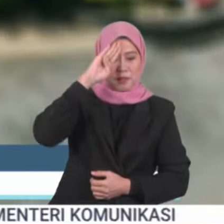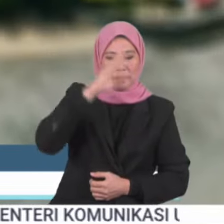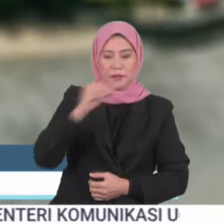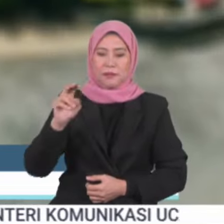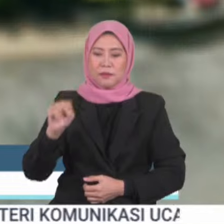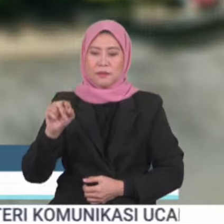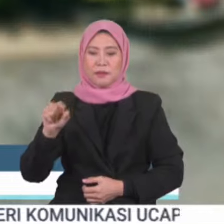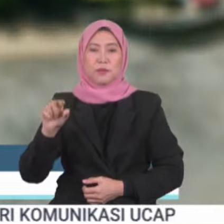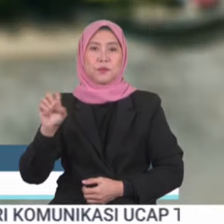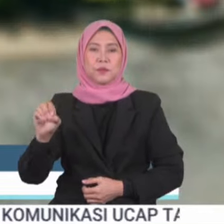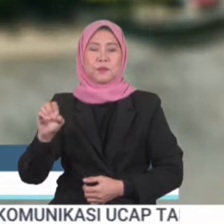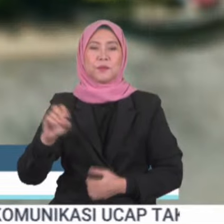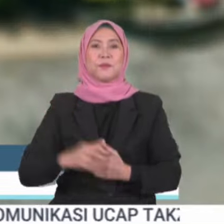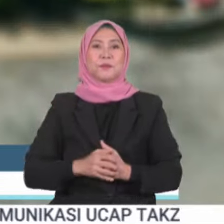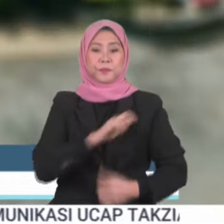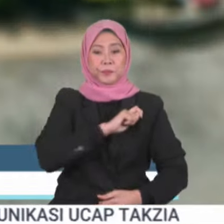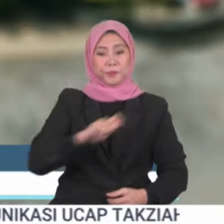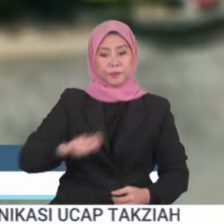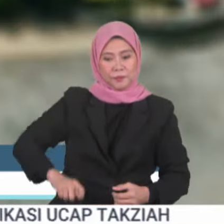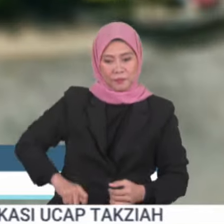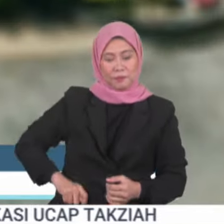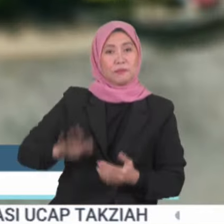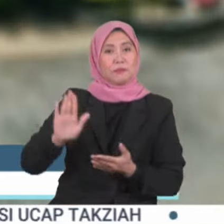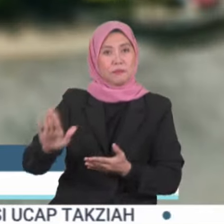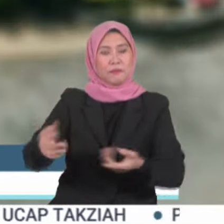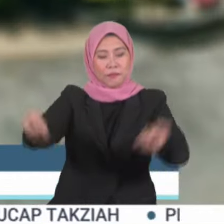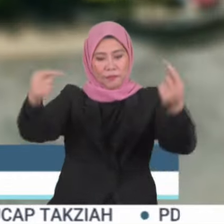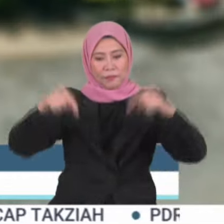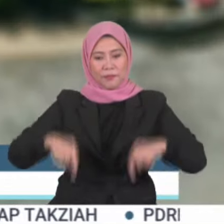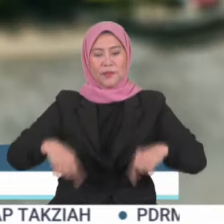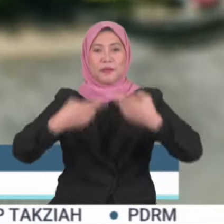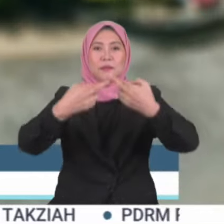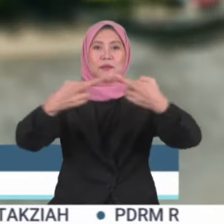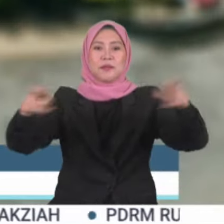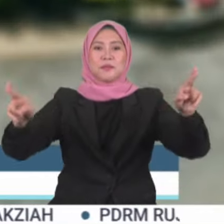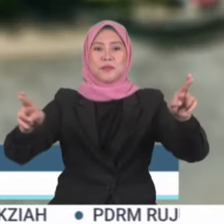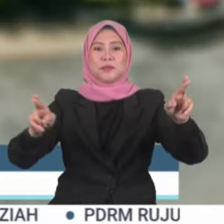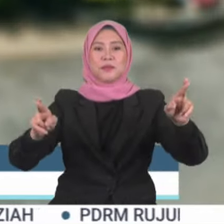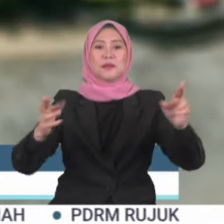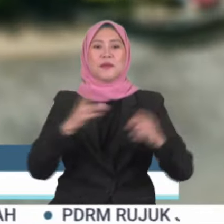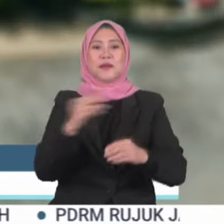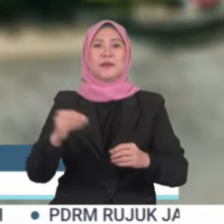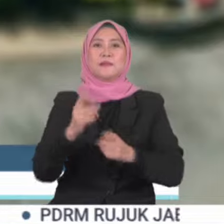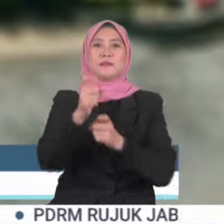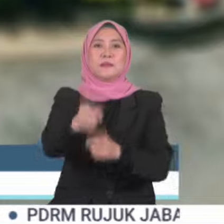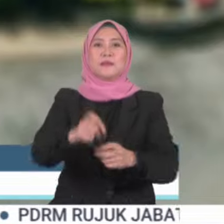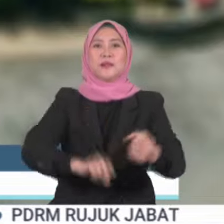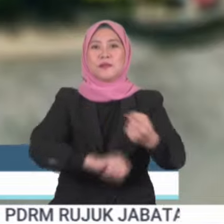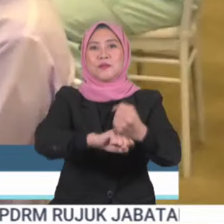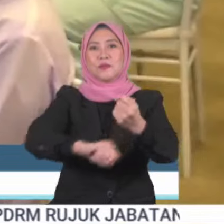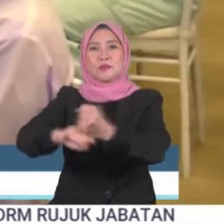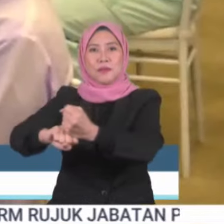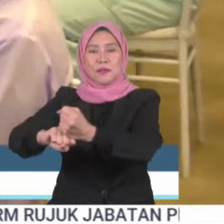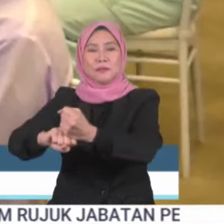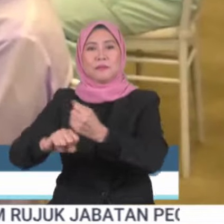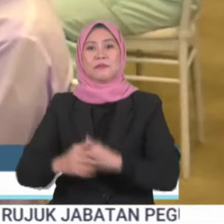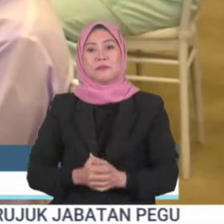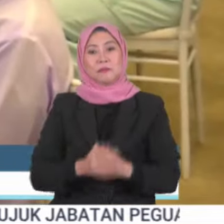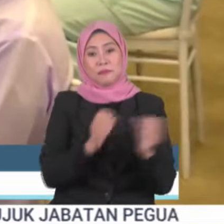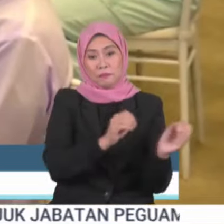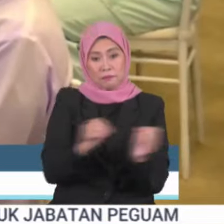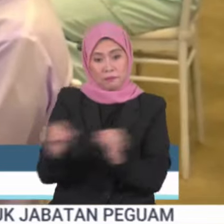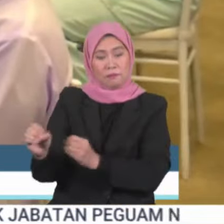Muda Tuanku Syed Fazrin Putra Jamalulail berkenan hadir merasmikan majlis dan menyampaikan sumbangan. Penganjuran